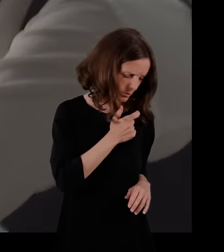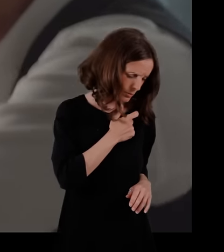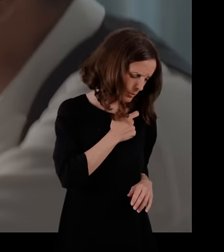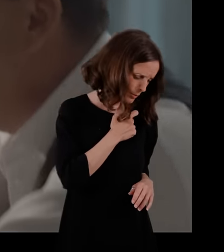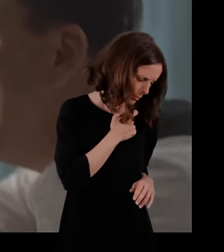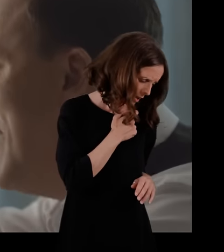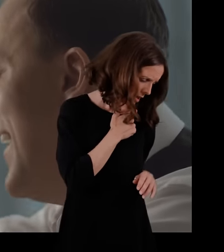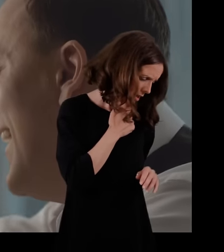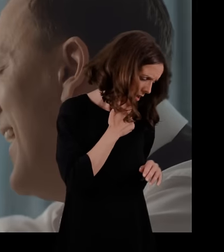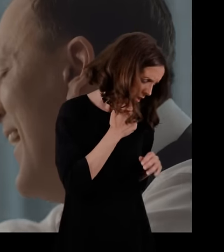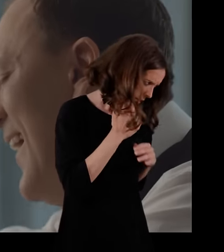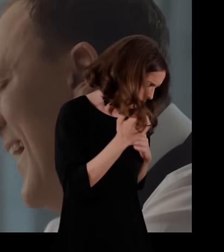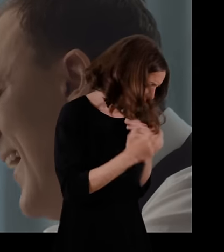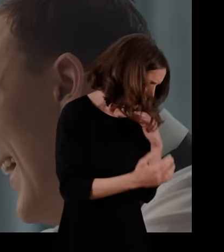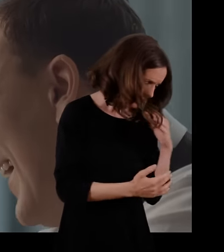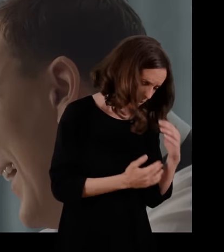Za ljubav,